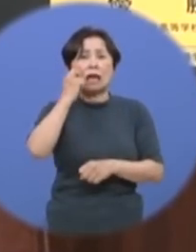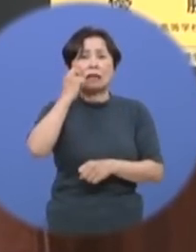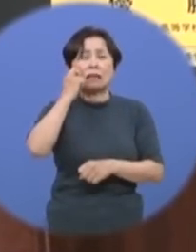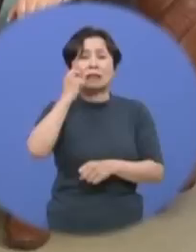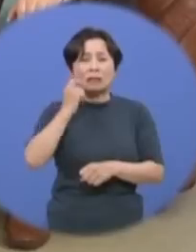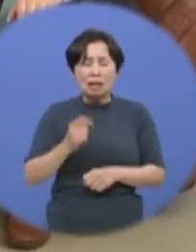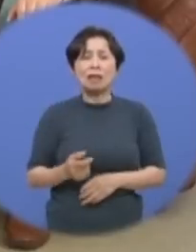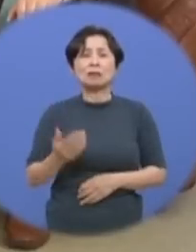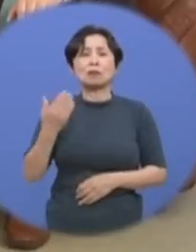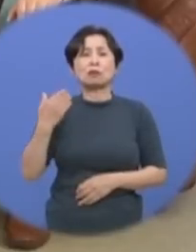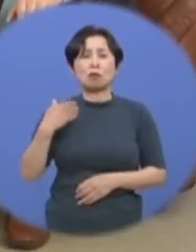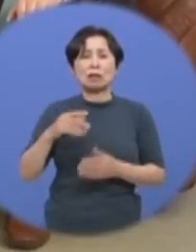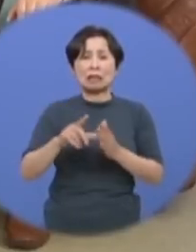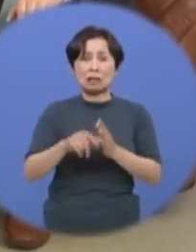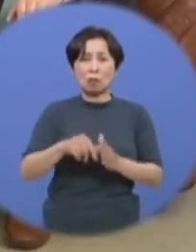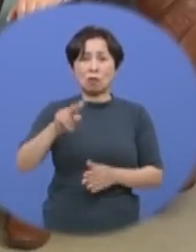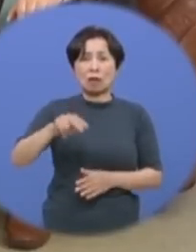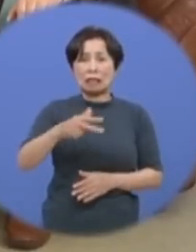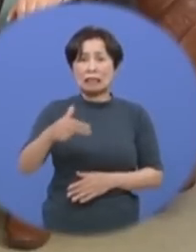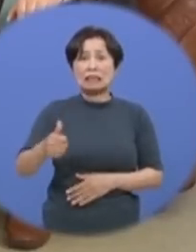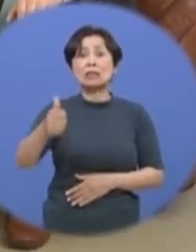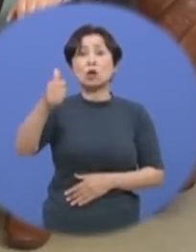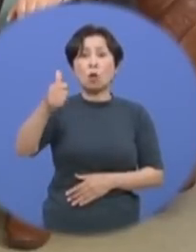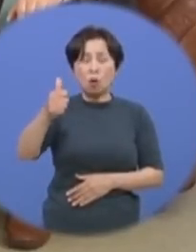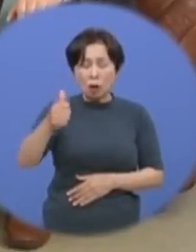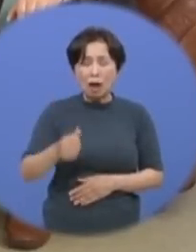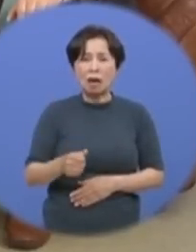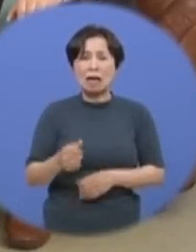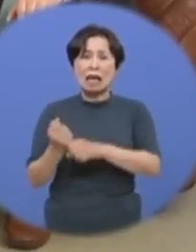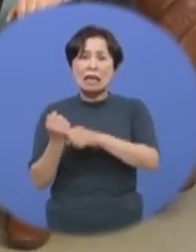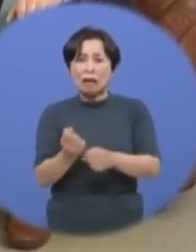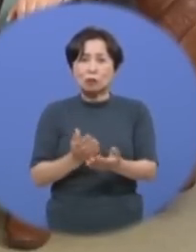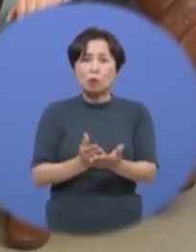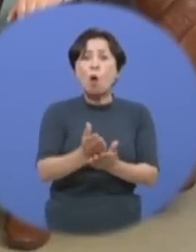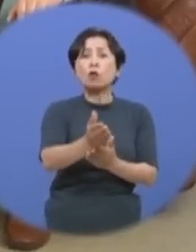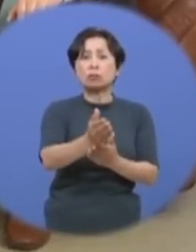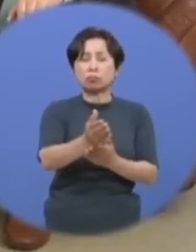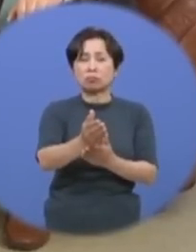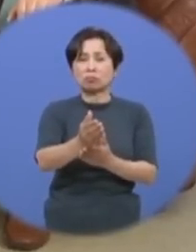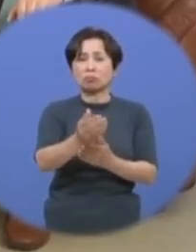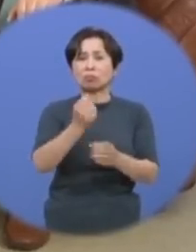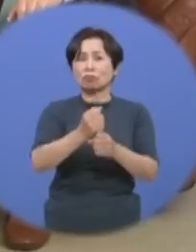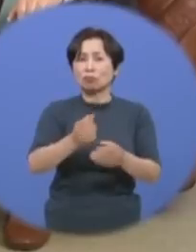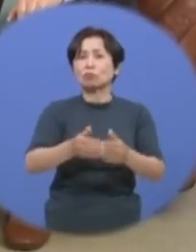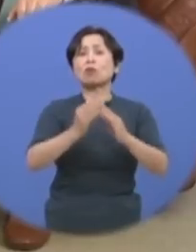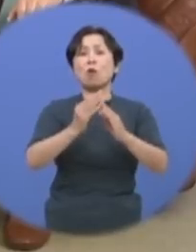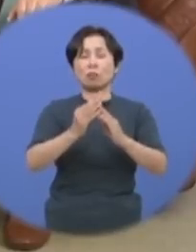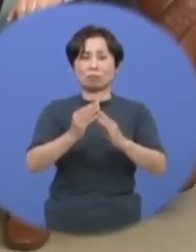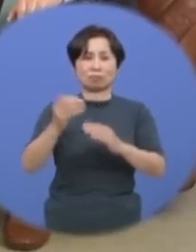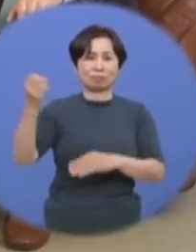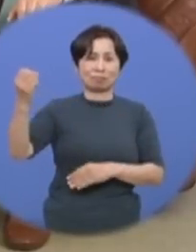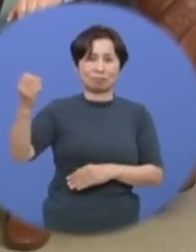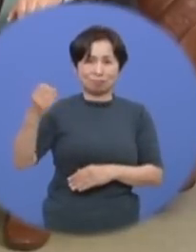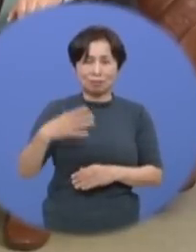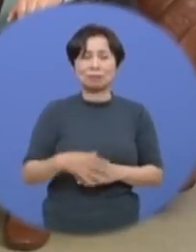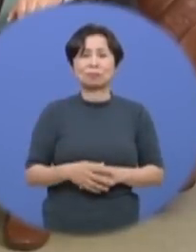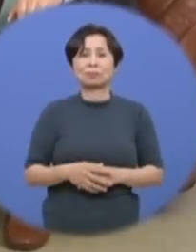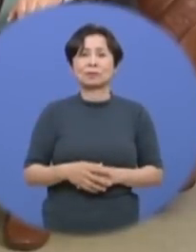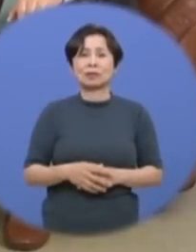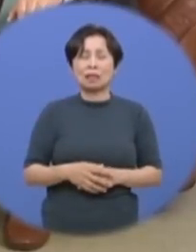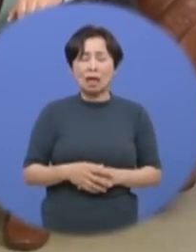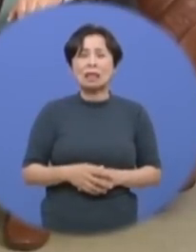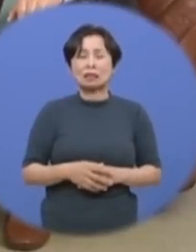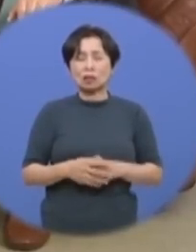黒やとはいでもう表に野球南明て出せっていうことででまぁスポーツコースでいろいろあったんですけど